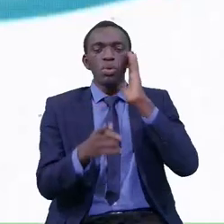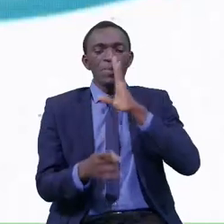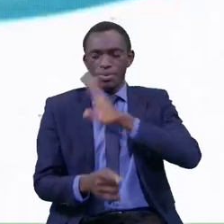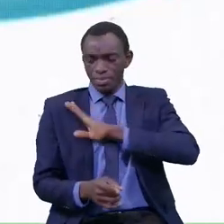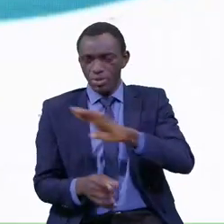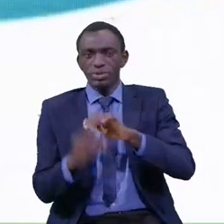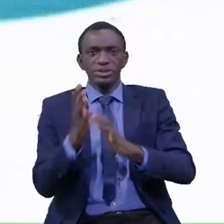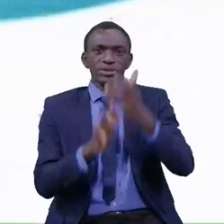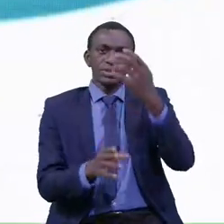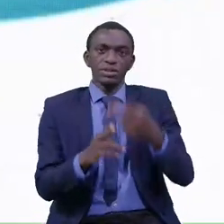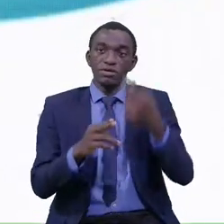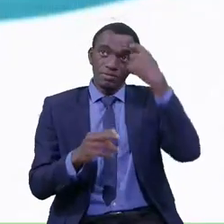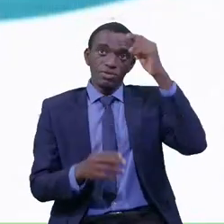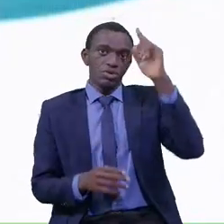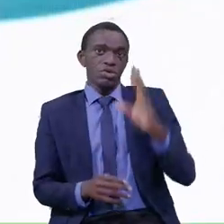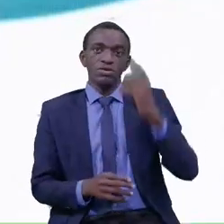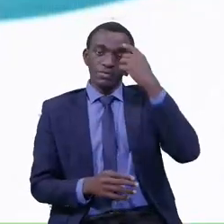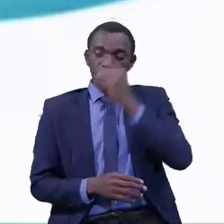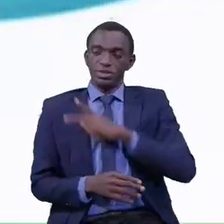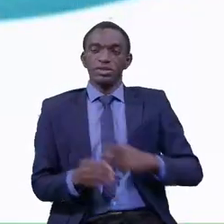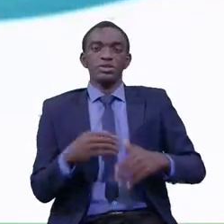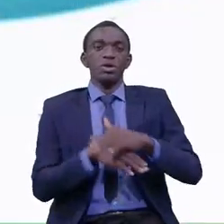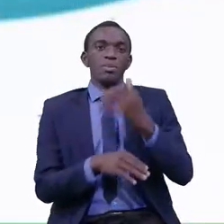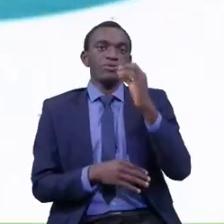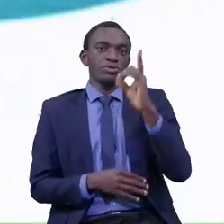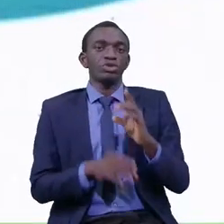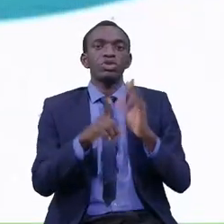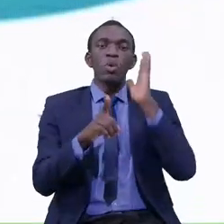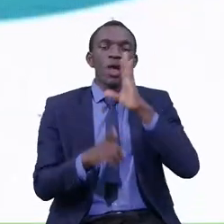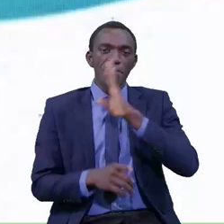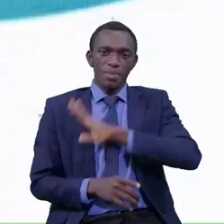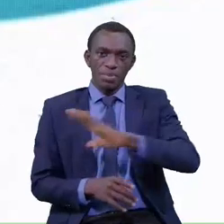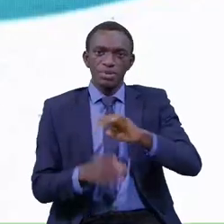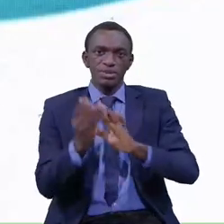Pour le royaume, pour Dieu, pour le royaume, vous serez audacieux.